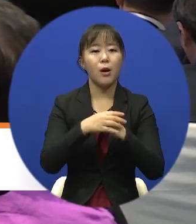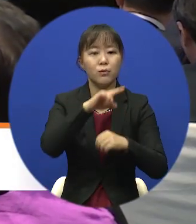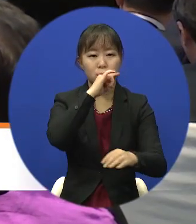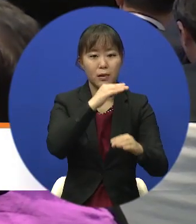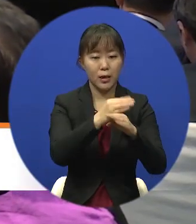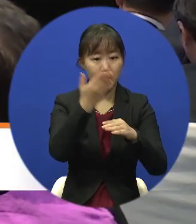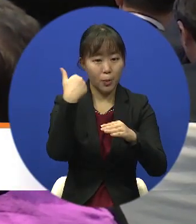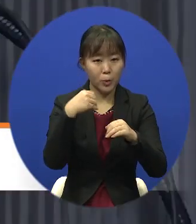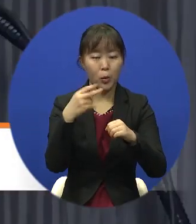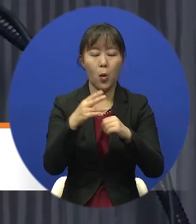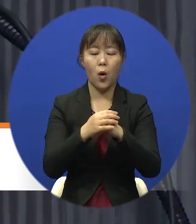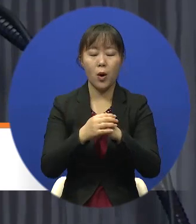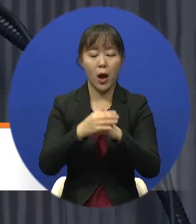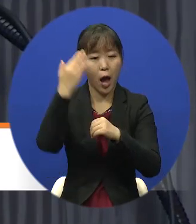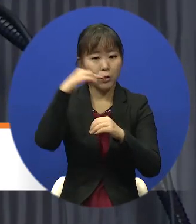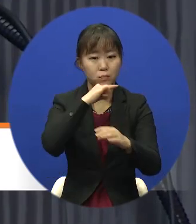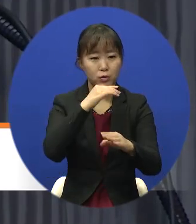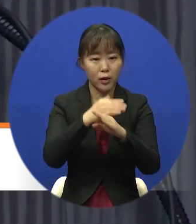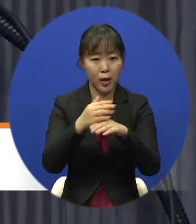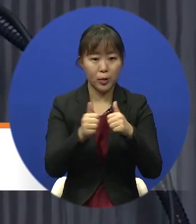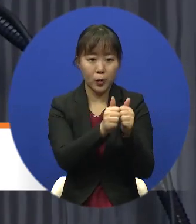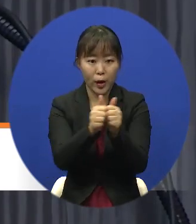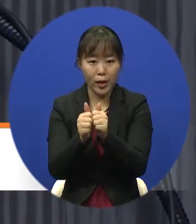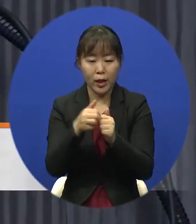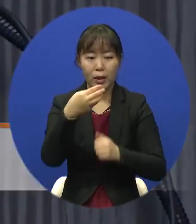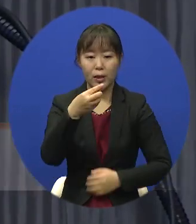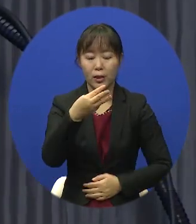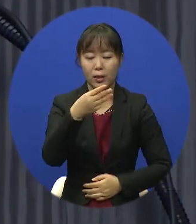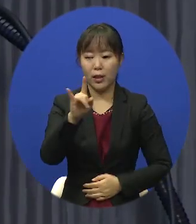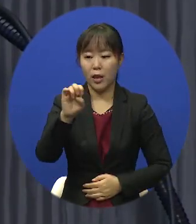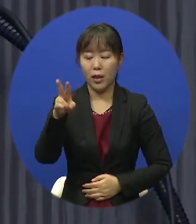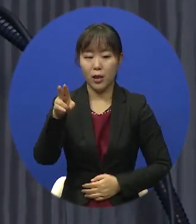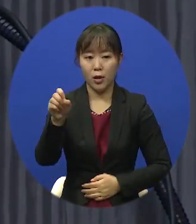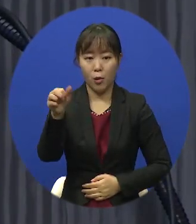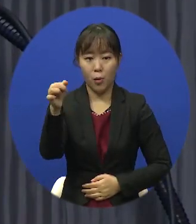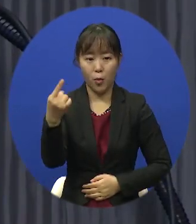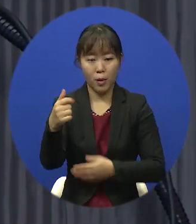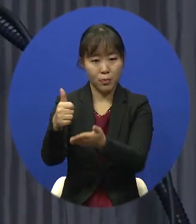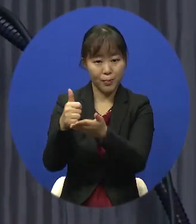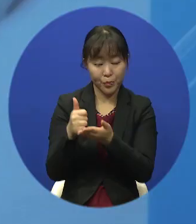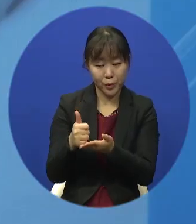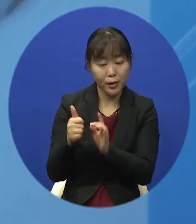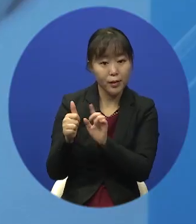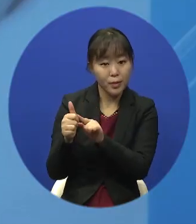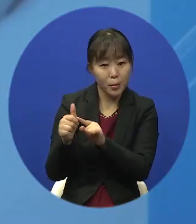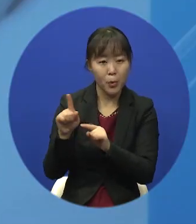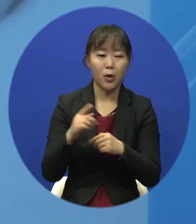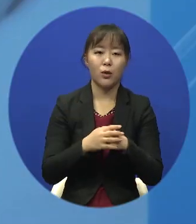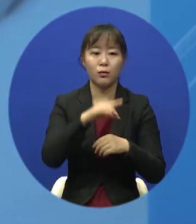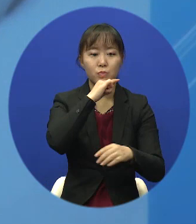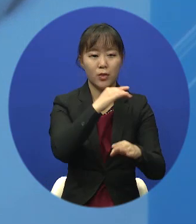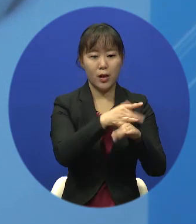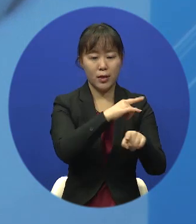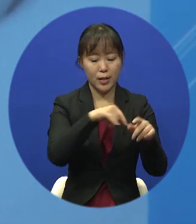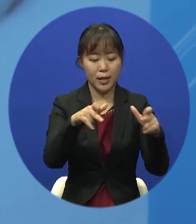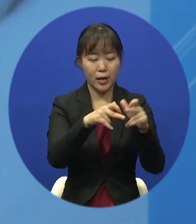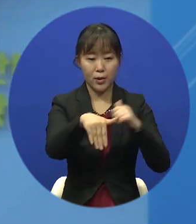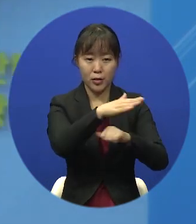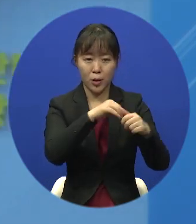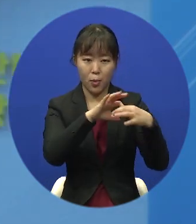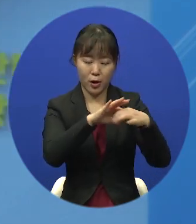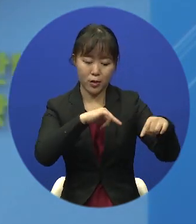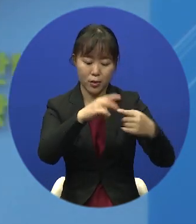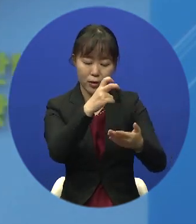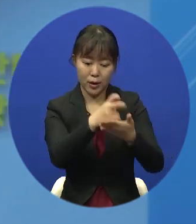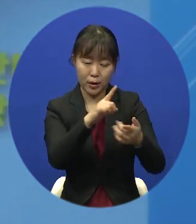영국공사이자 남북동행아카데미 태영우 원장이 초청됐습니다. 이날 태 원장은 북한 내 장애인 현실과 관련